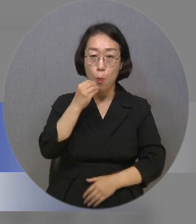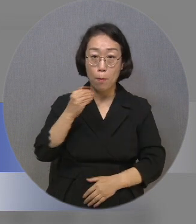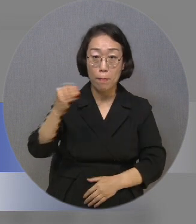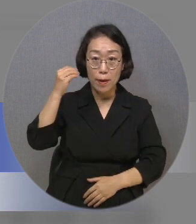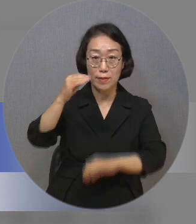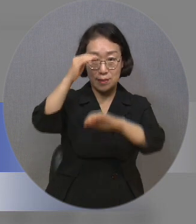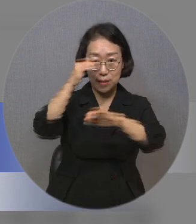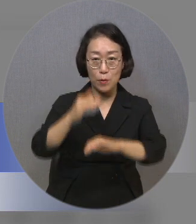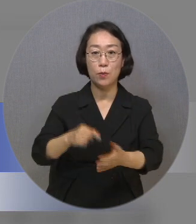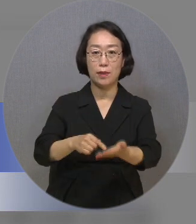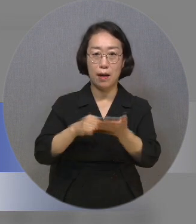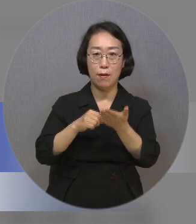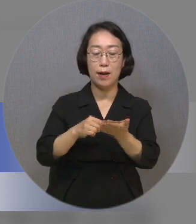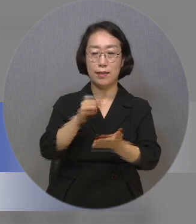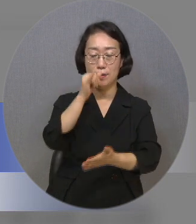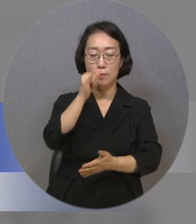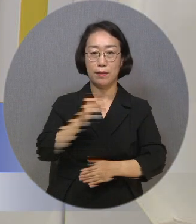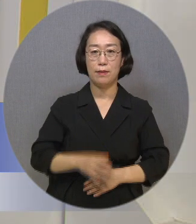홈페이지에서 확인할 수 있습니다.